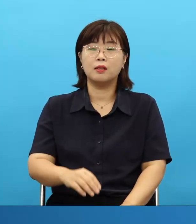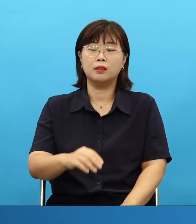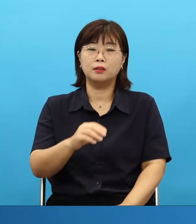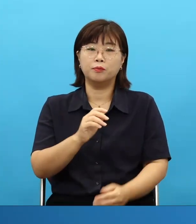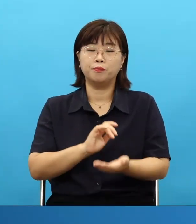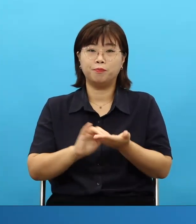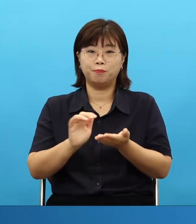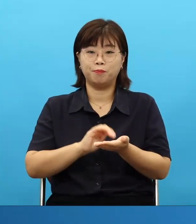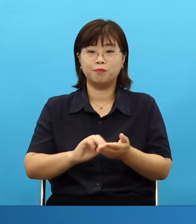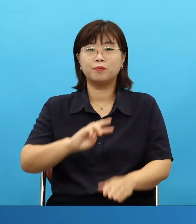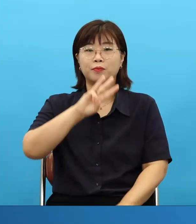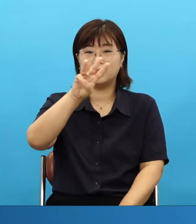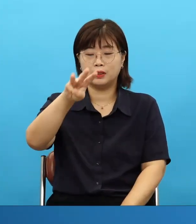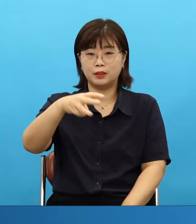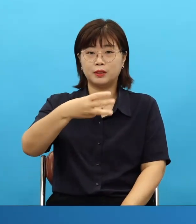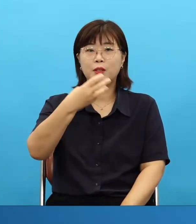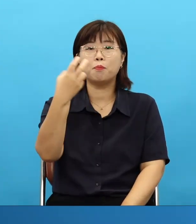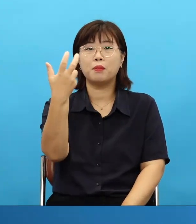찬송 드리겠습니다.